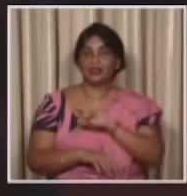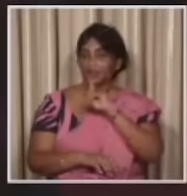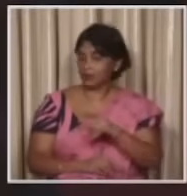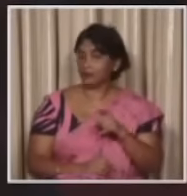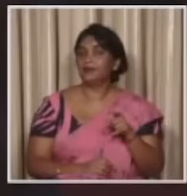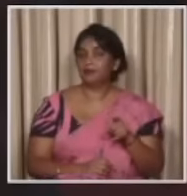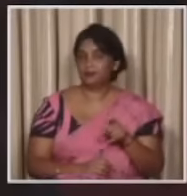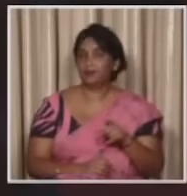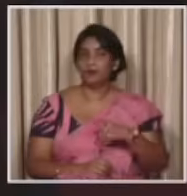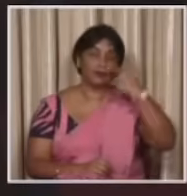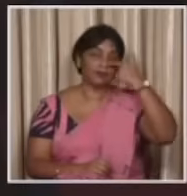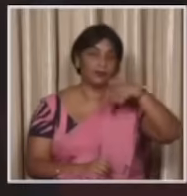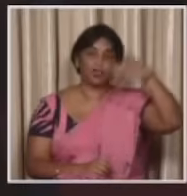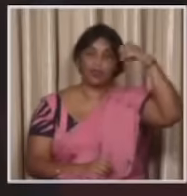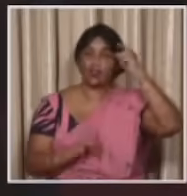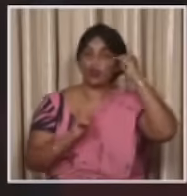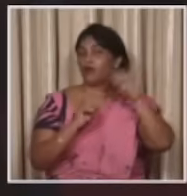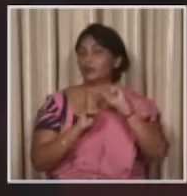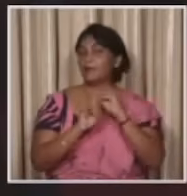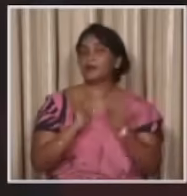මේ මොකද්ද බලශක්තිය පිළිබඳ ප්‍රතිපත්තියක්